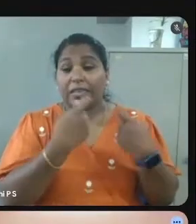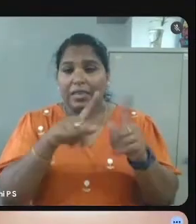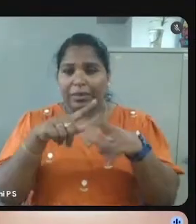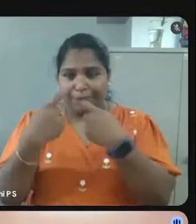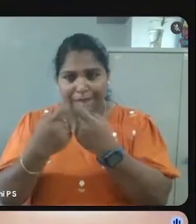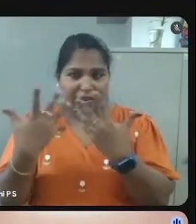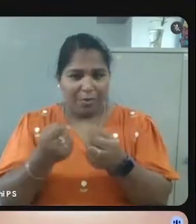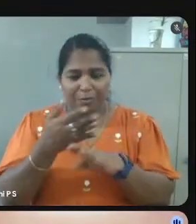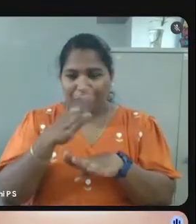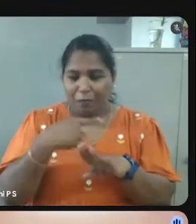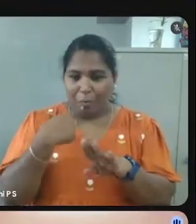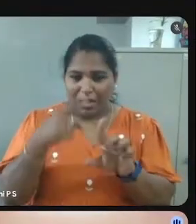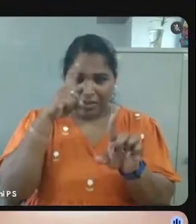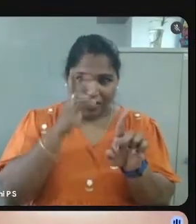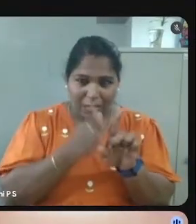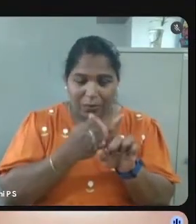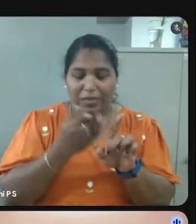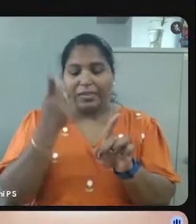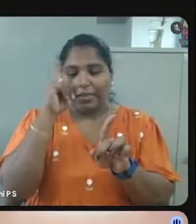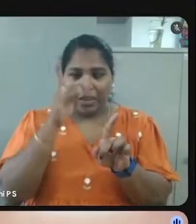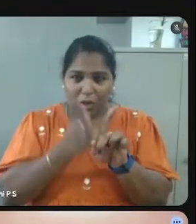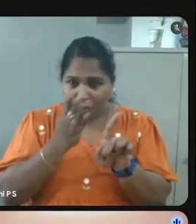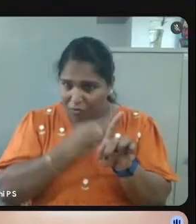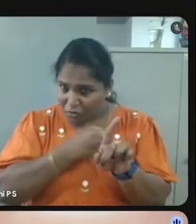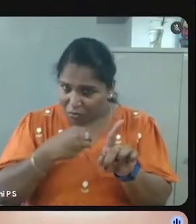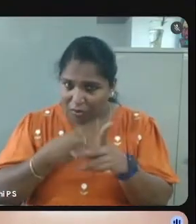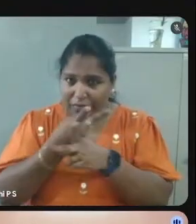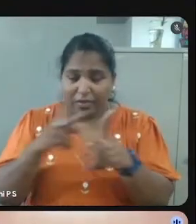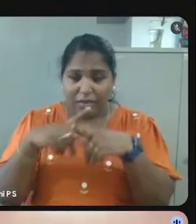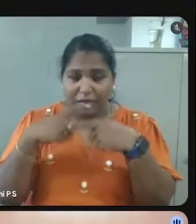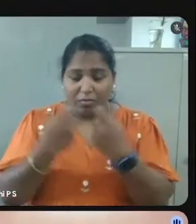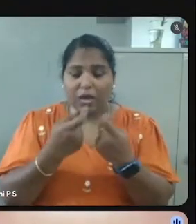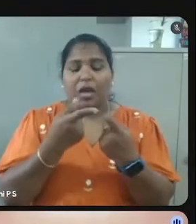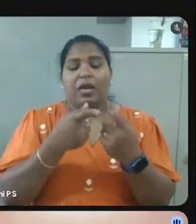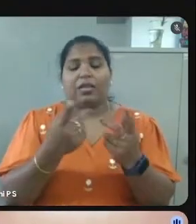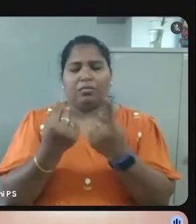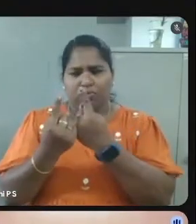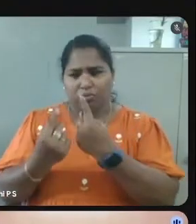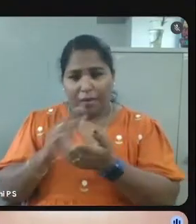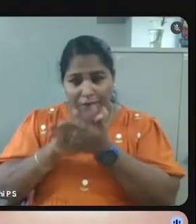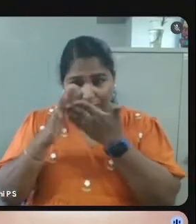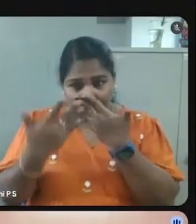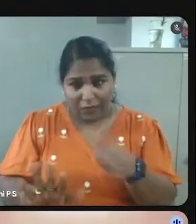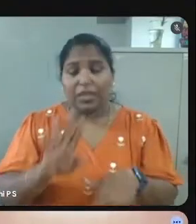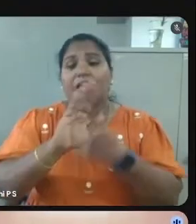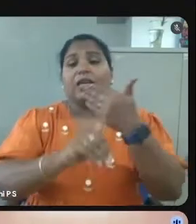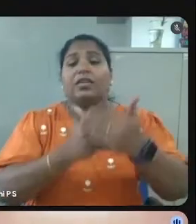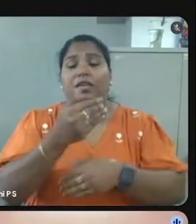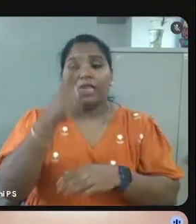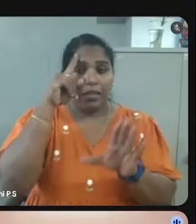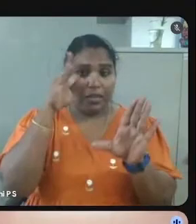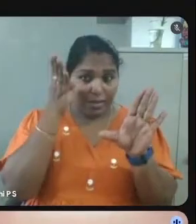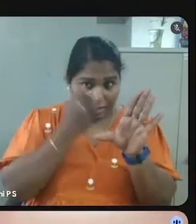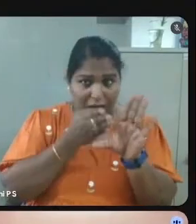ഉണ്ടാക്കണം. വളരെ എല്ലാ അസസ്മെന്റും നമുക്ക് എടുത്തു കഴിഞ്ഞ് ആ റിപ്പോർട്ടിനോട് കൂടി നമുക്ക് ഒരു സൈക്കോളജിസ്റ്റ്, മാനസിക